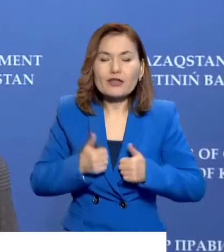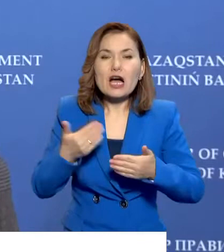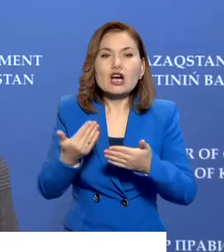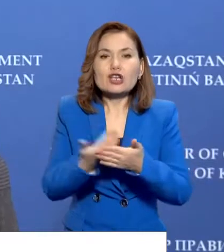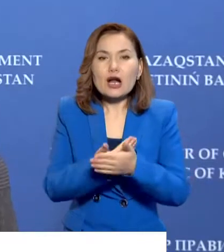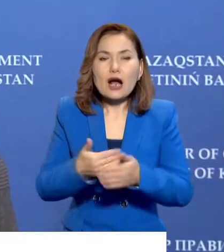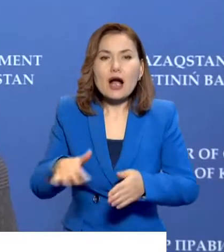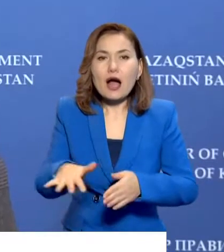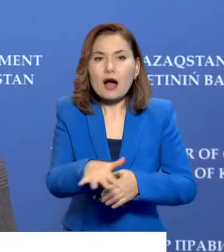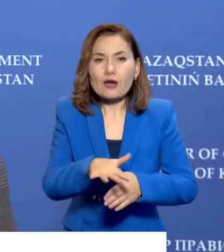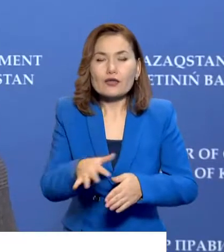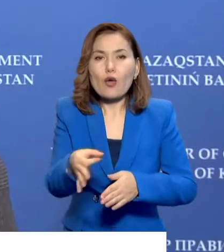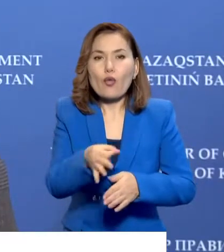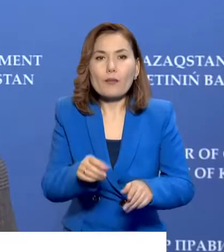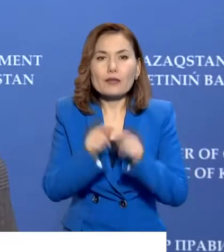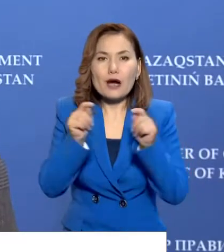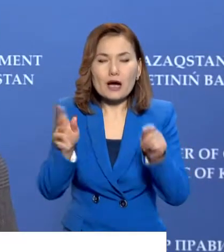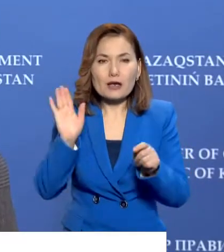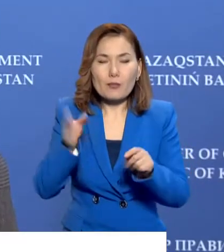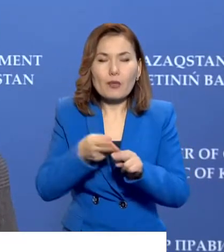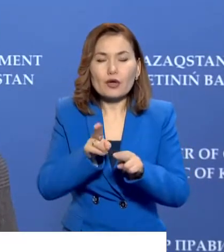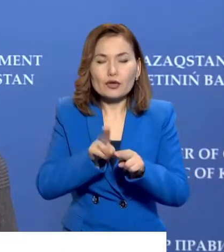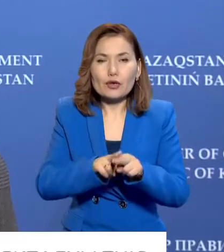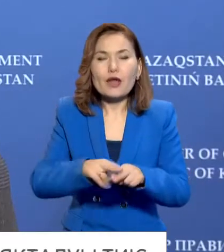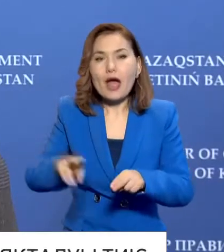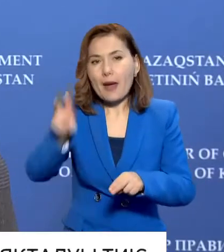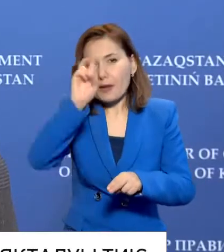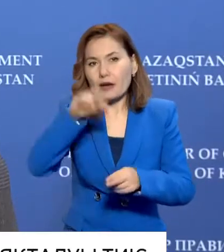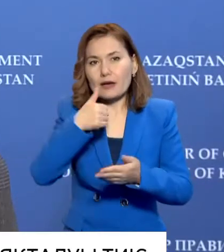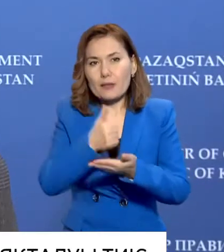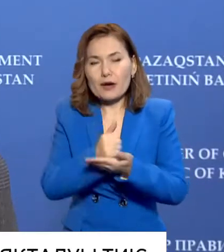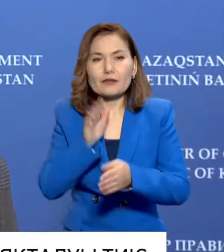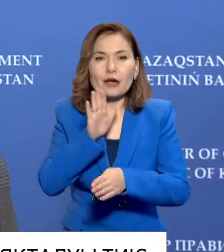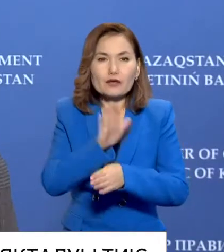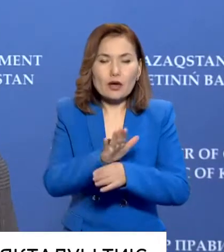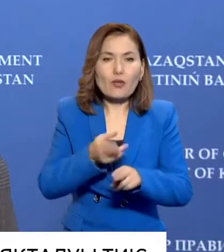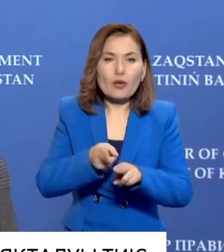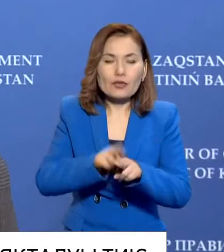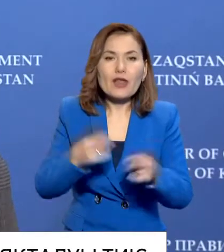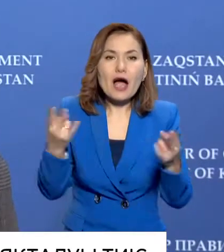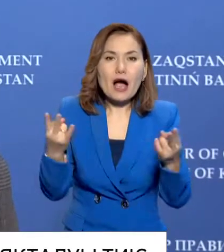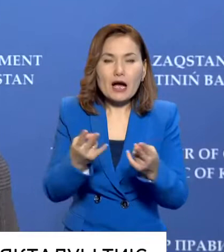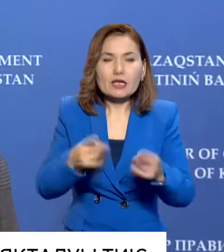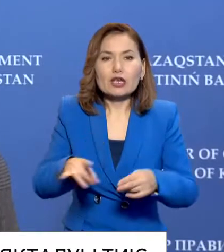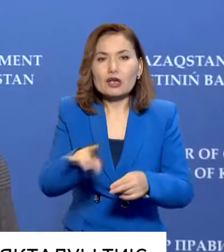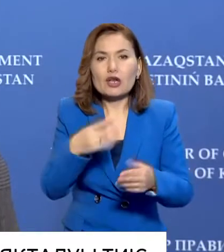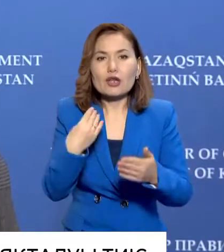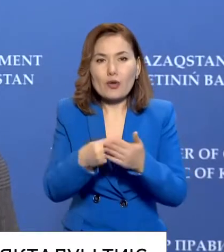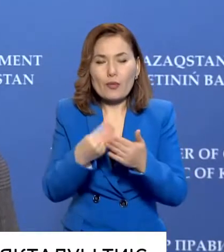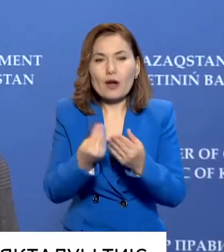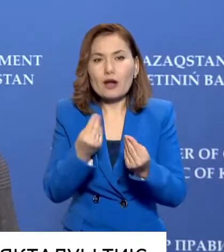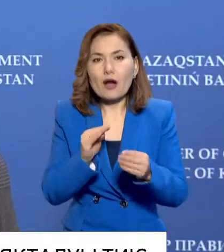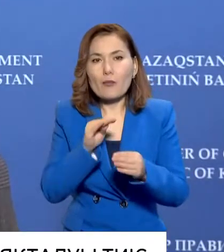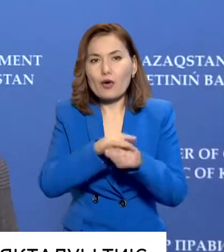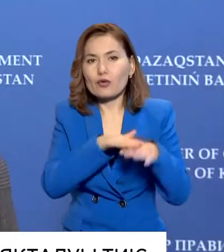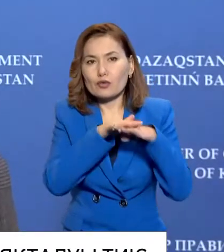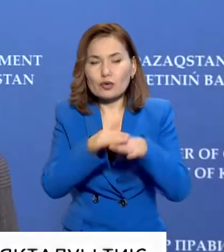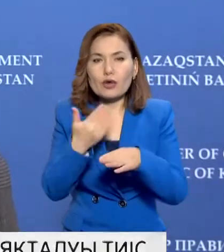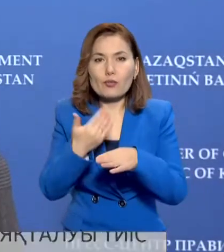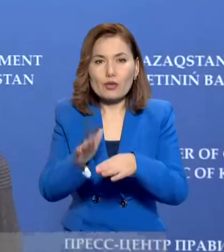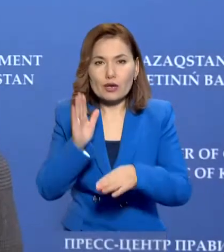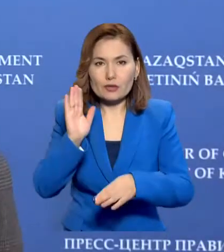аумақтық бірліктер пайда болады. Штаттар саны бекітіледі. Мемлекет басшысының бастамасы болғандықтан қажет болса республикалық бюджеттен қосымша ақша